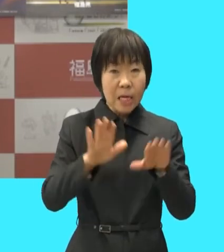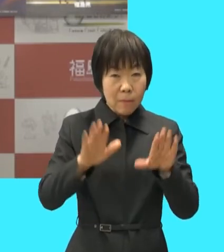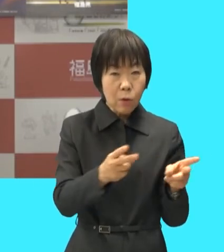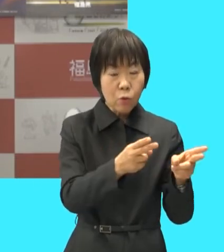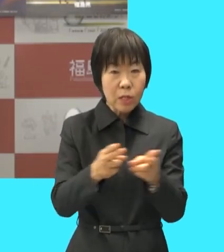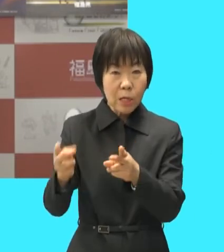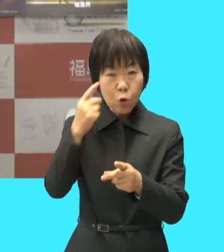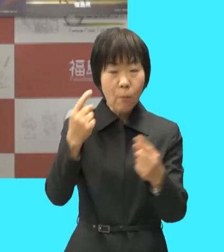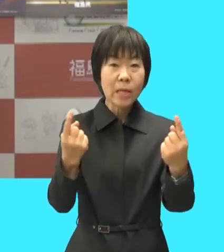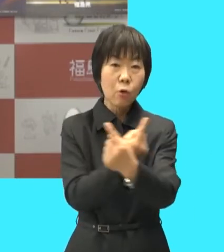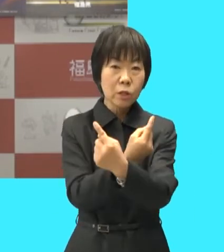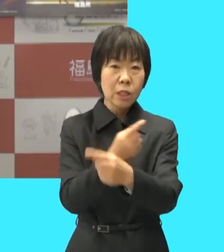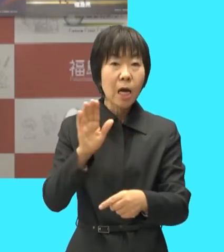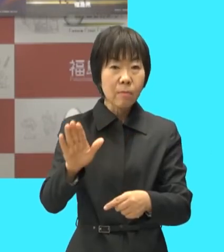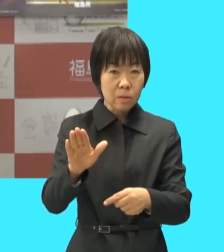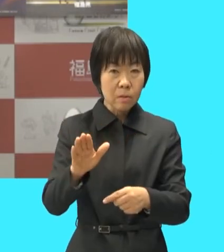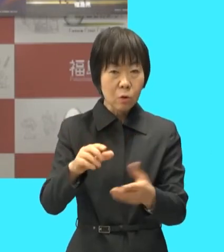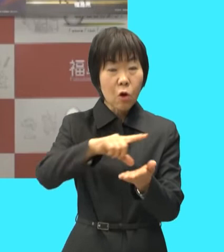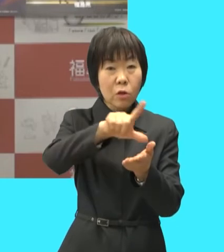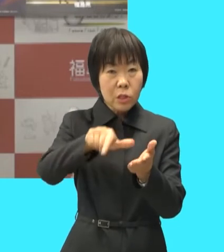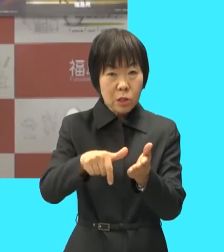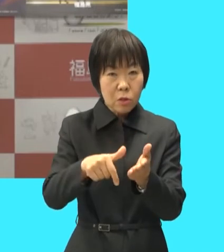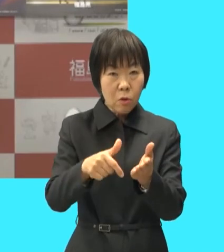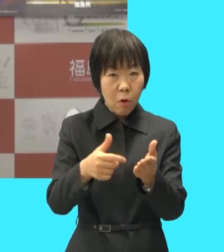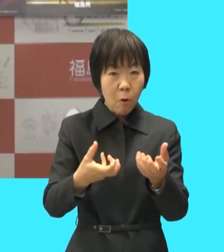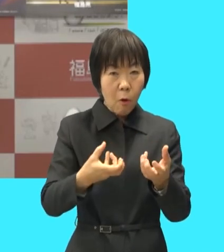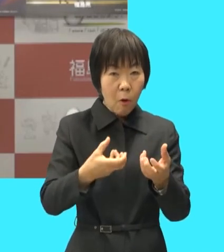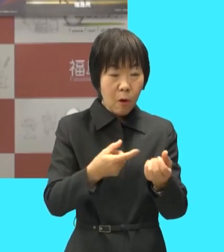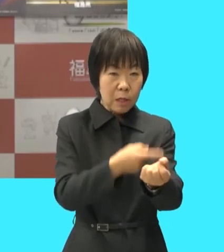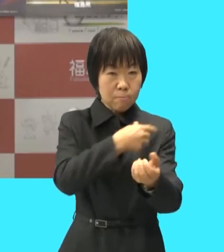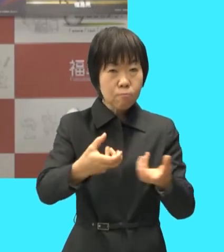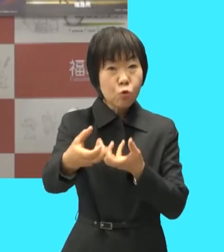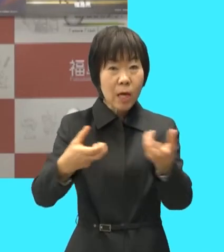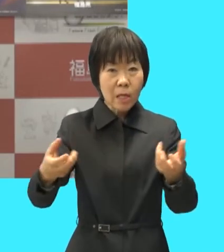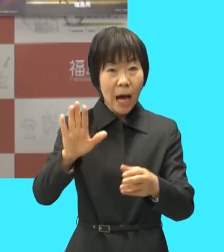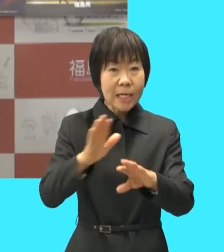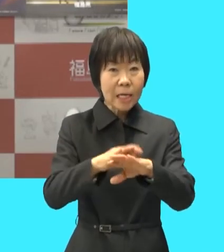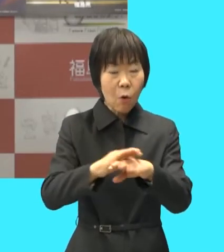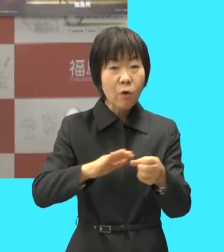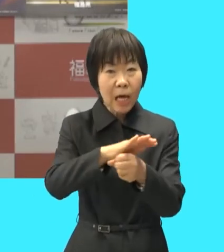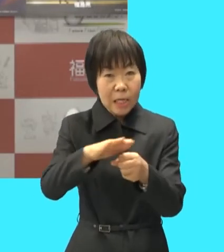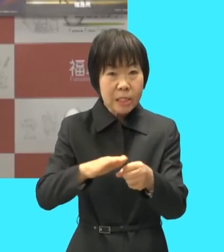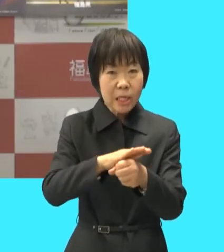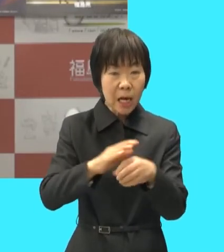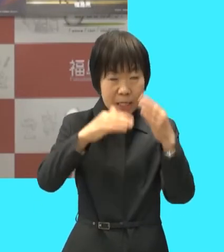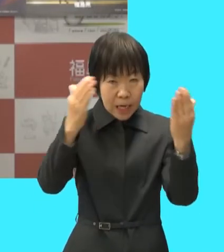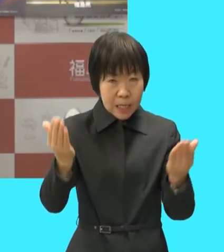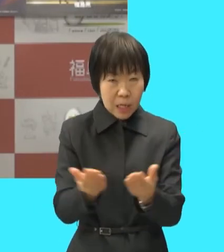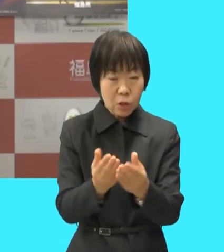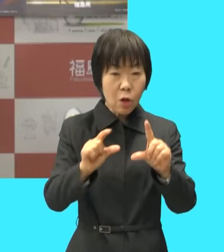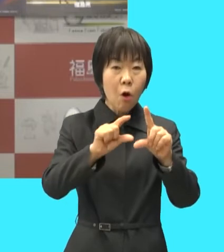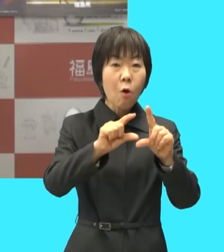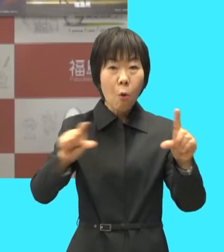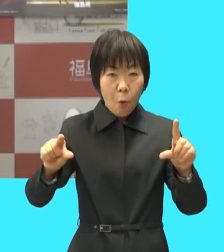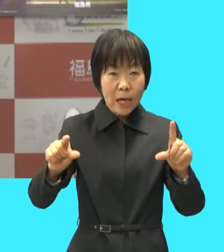見直しというものがあります。この地方分権のあり方を大事にしながら、全体としてのより公平な